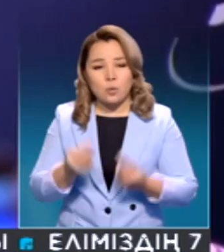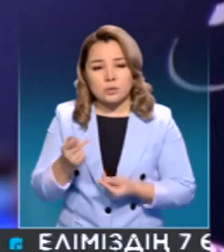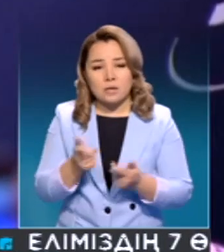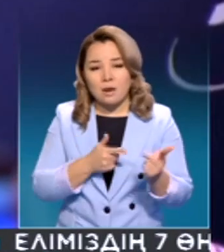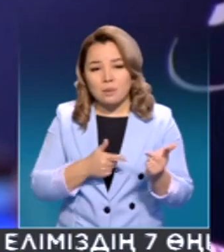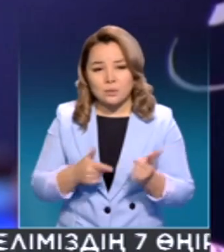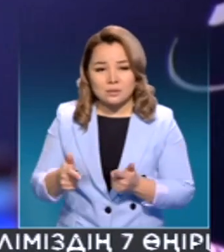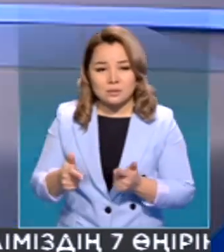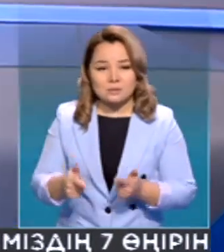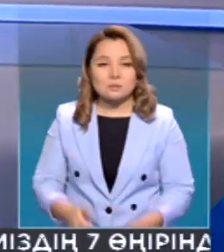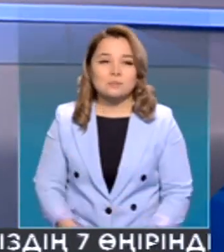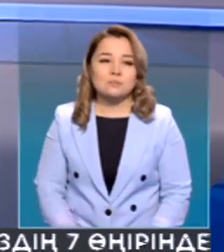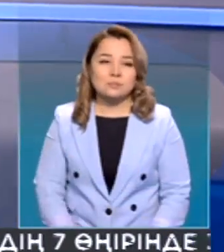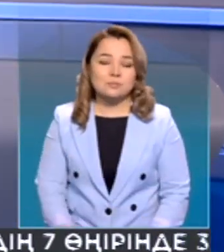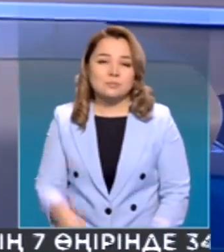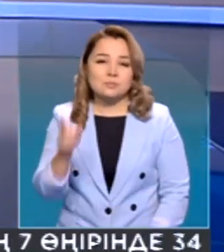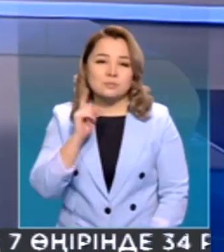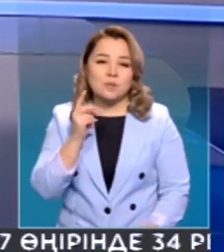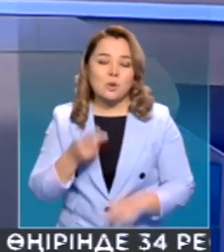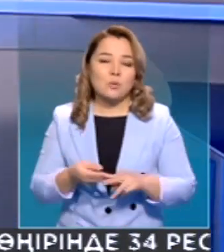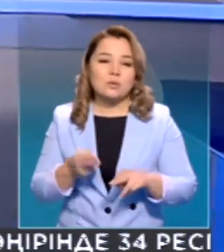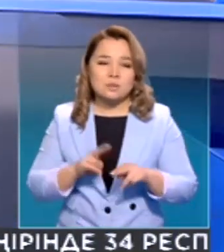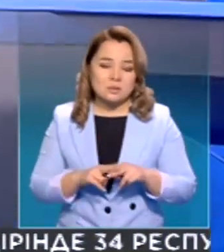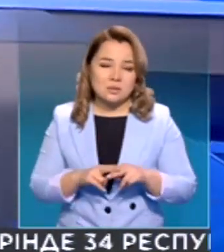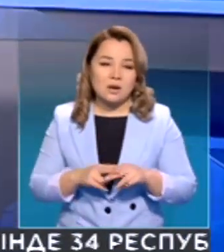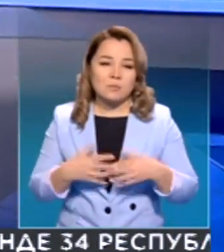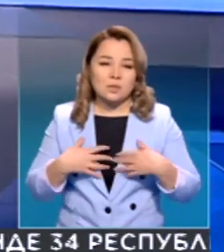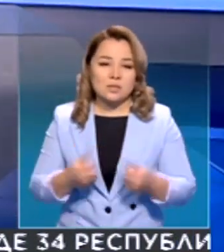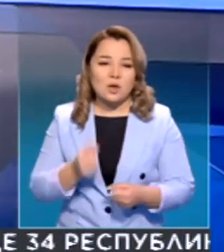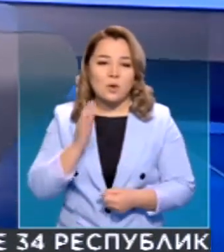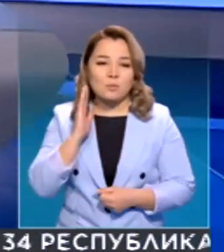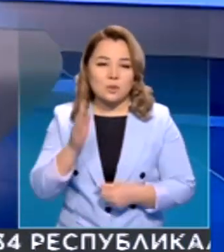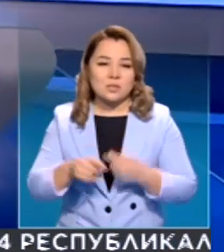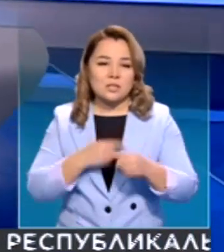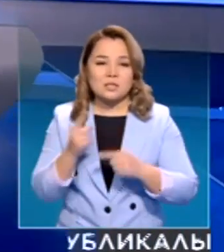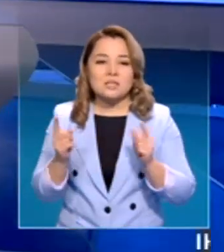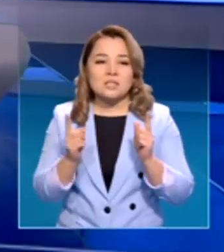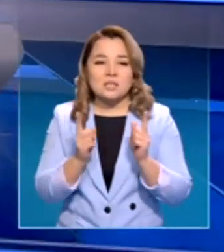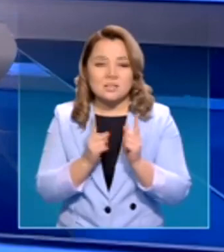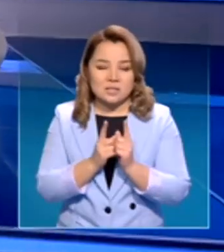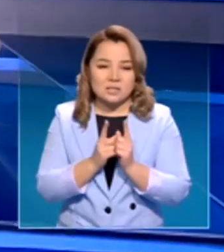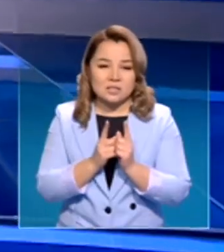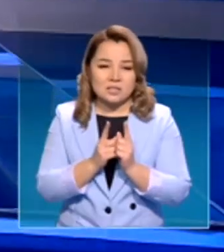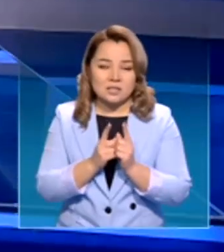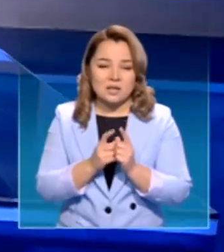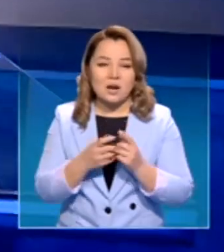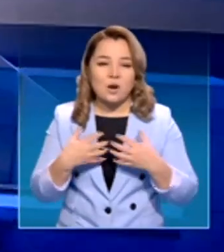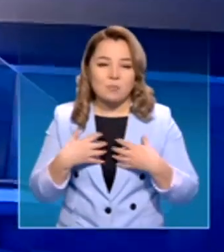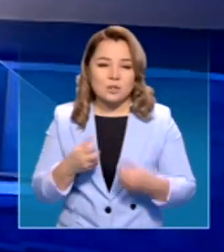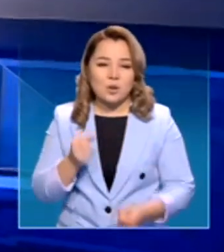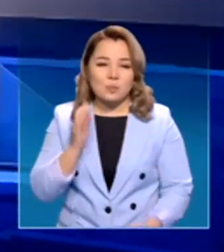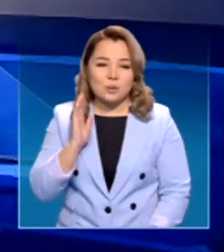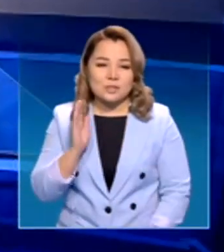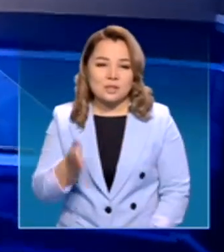дайынмын. Ал біз осы тұстан аяқтаймыз. Ақпаратты сондай Телеграм арнамыздан оқи жүріңіздер. Келесі эфирде